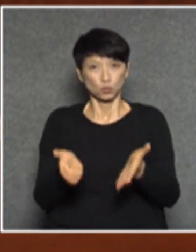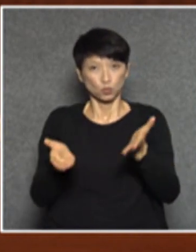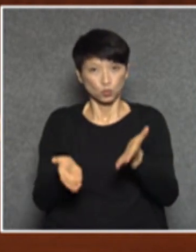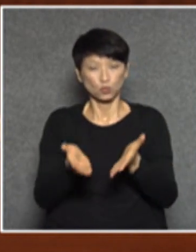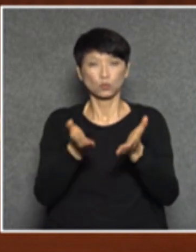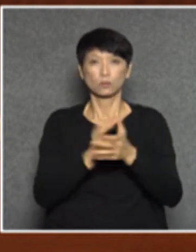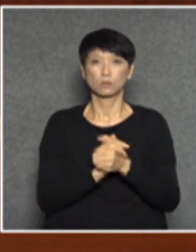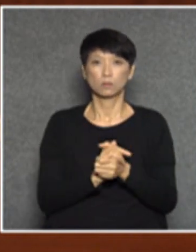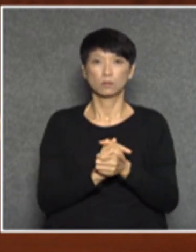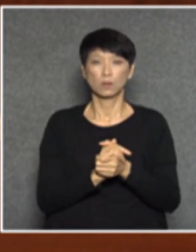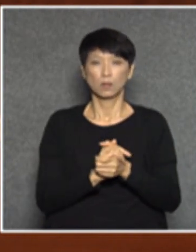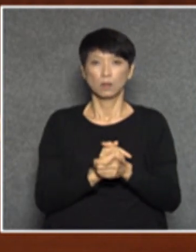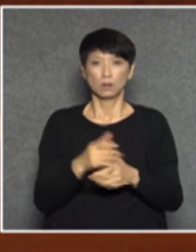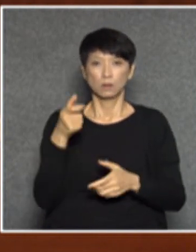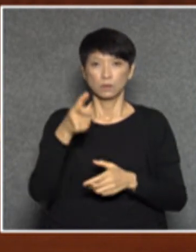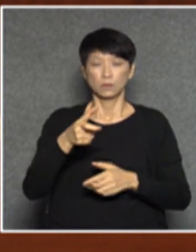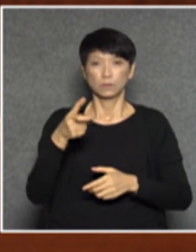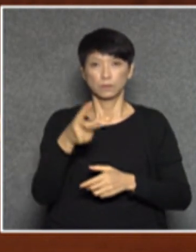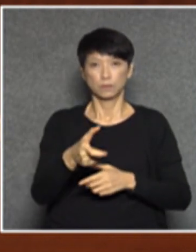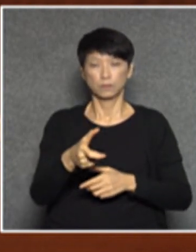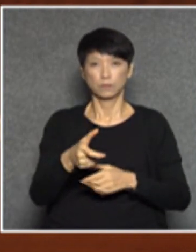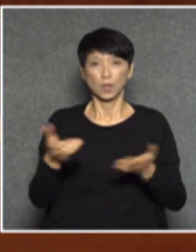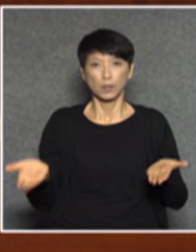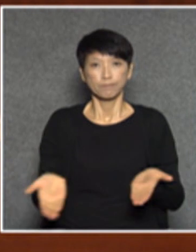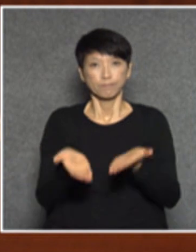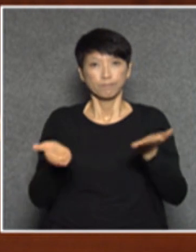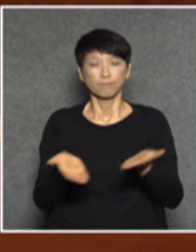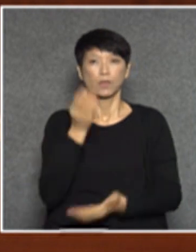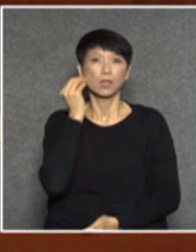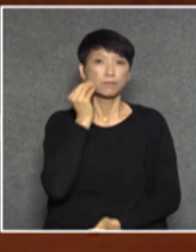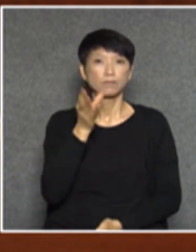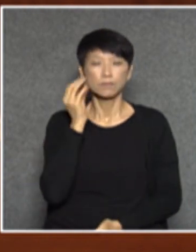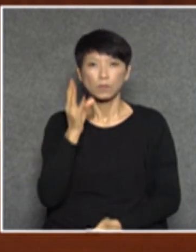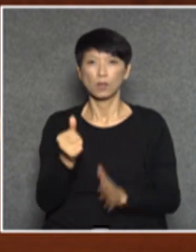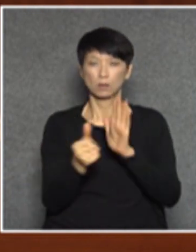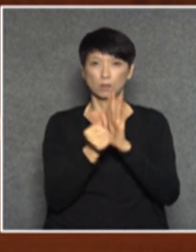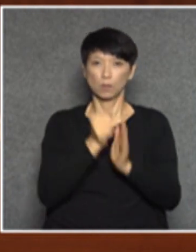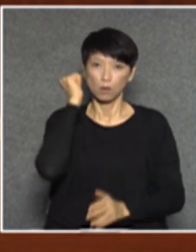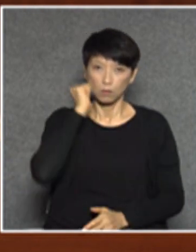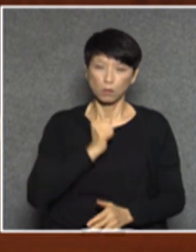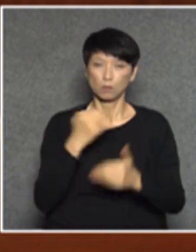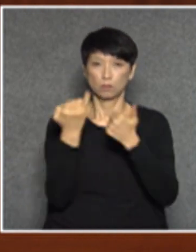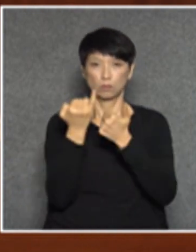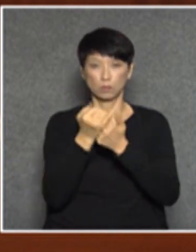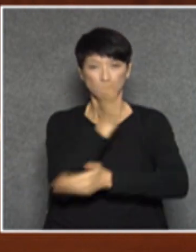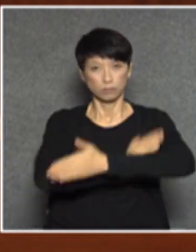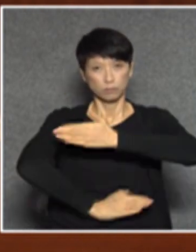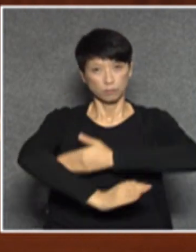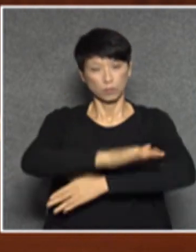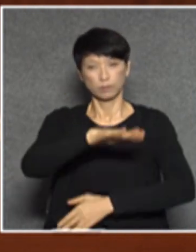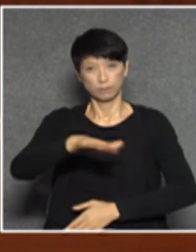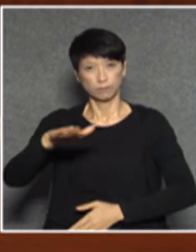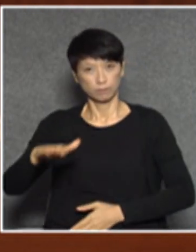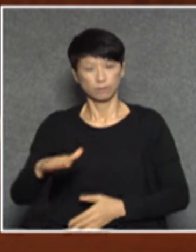一些車費推廣計劃等等，提供一些優惠給長者、小童、合資格學生和殘疾人士等等。所